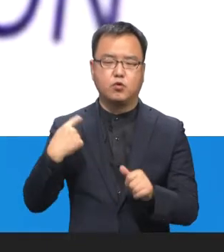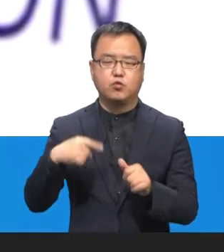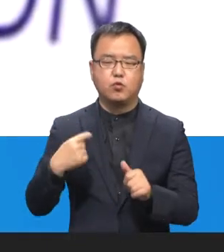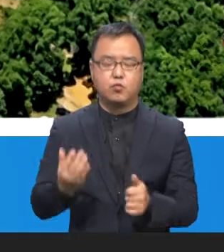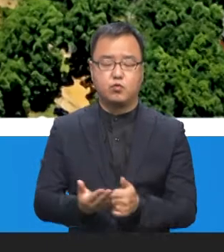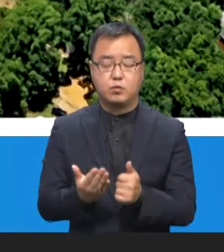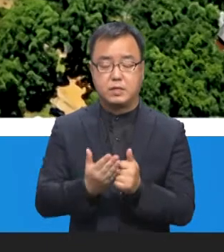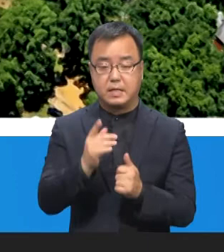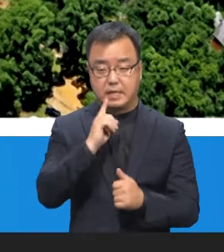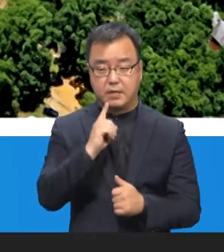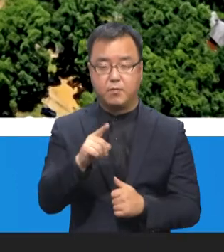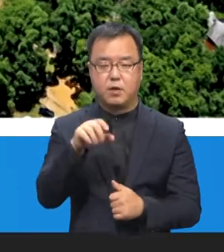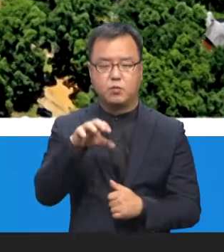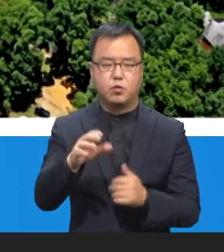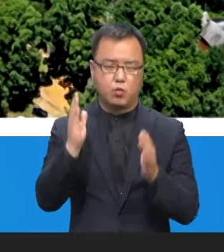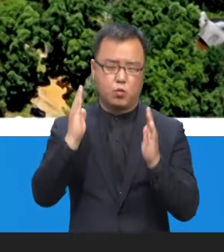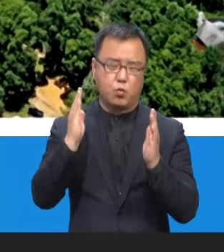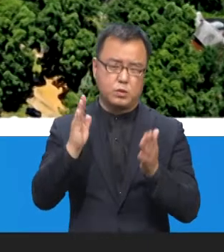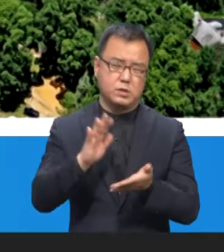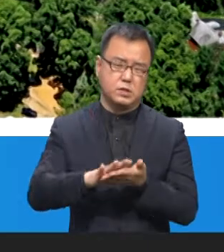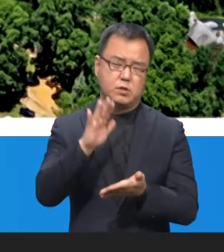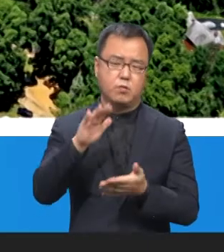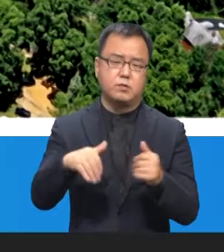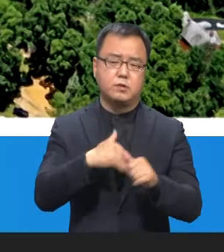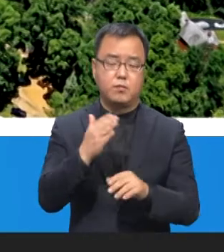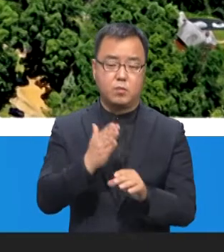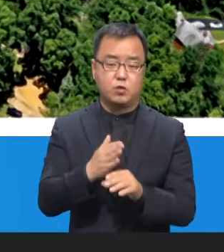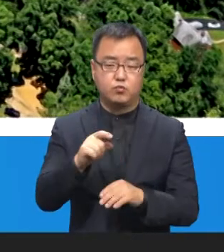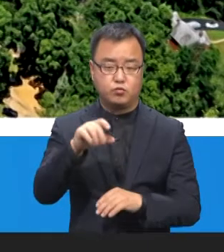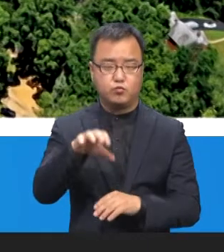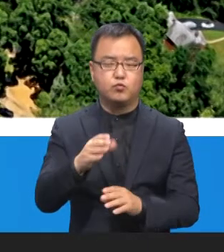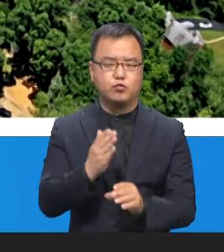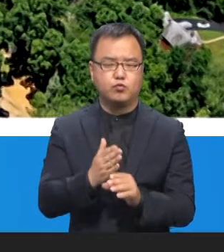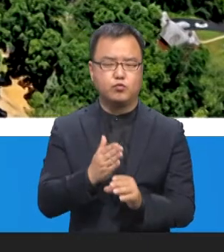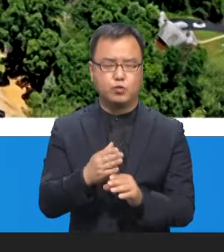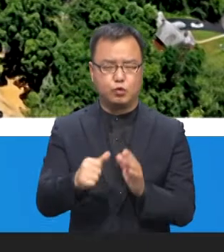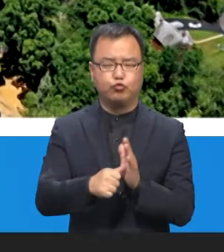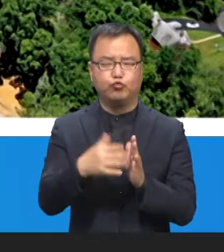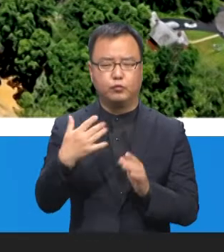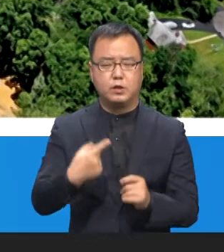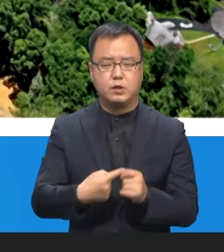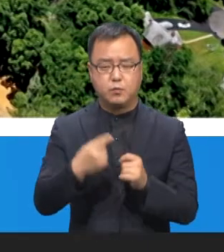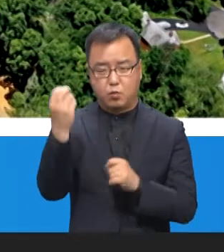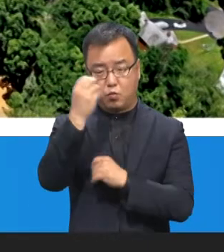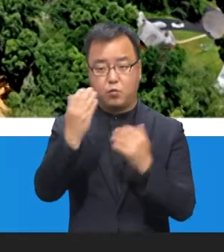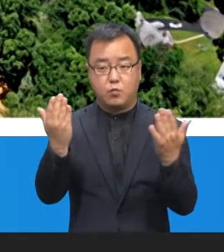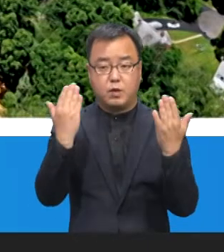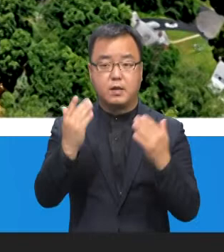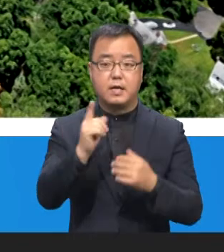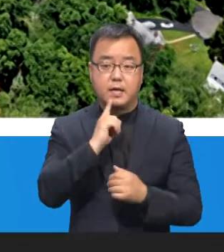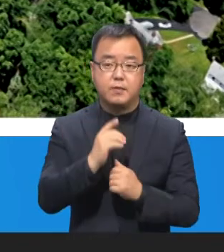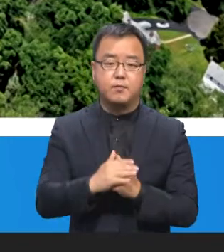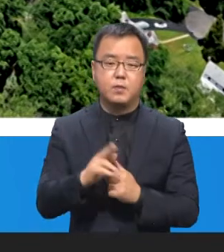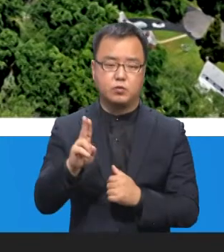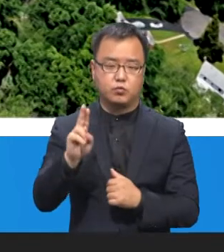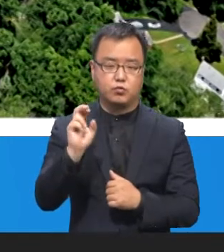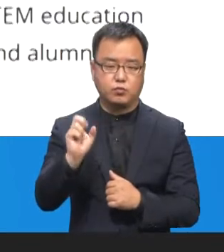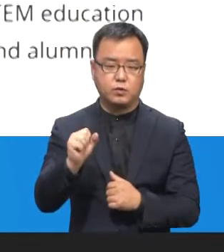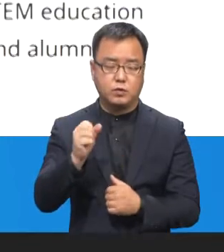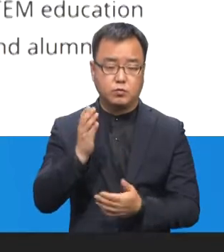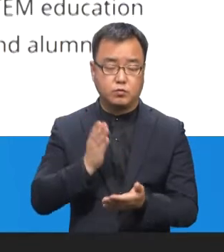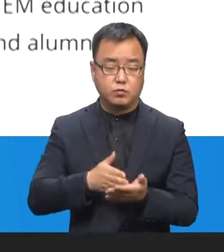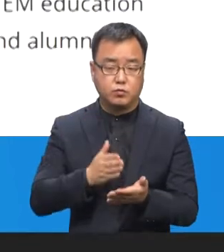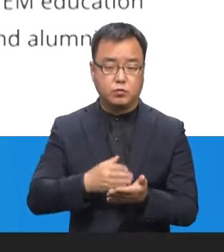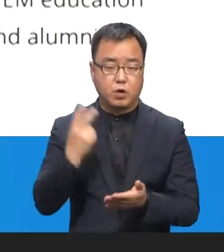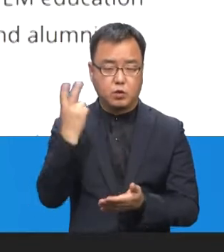토마스 제퍼슨 고등학교는 그 중에서도 명문고로 인정받고 있습니다 us 뉴스 앤 월드 리포트 가 조사 안 미국